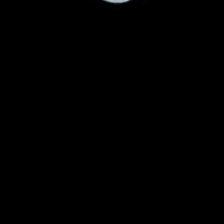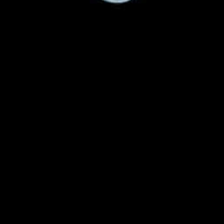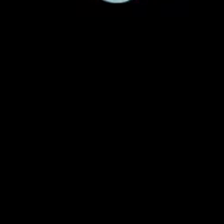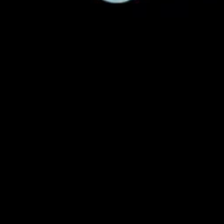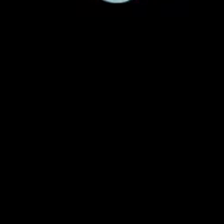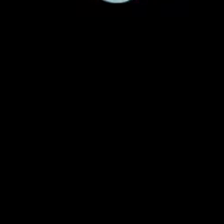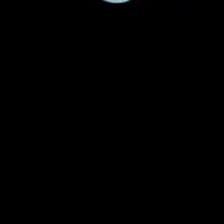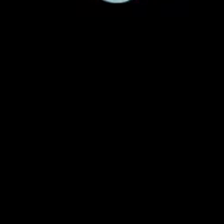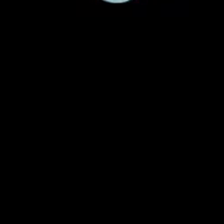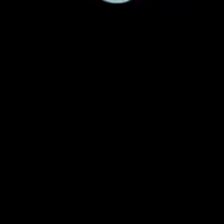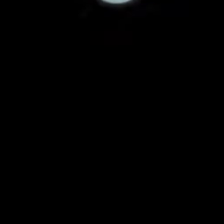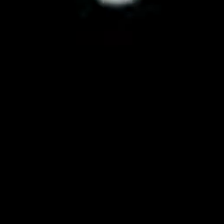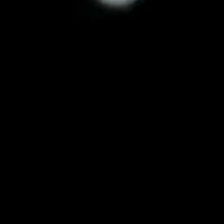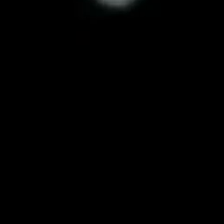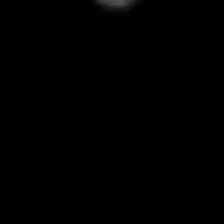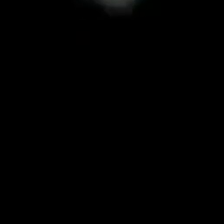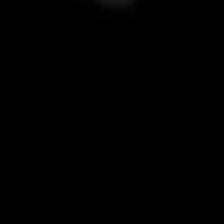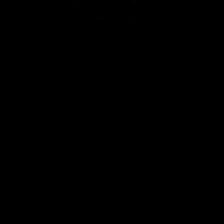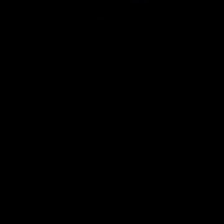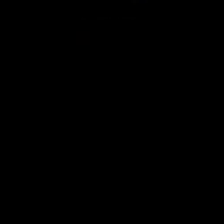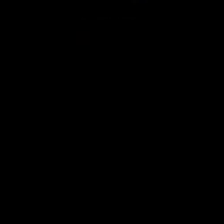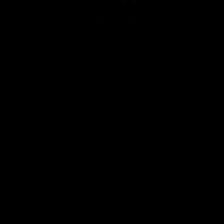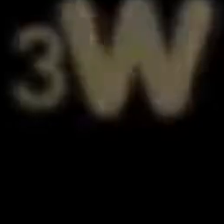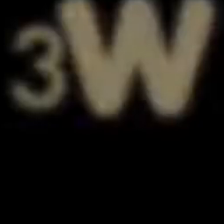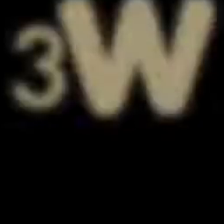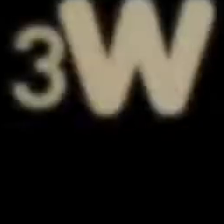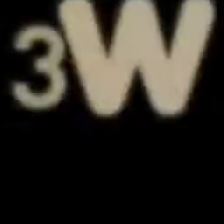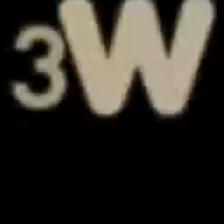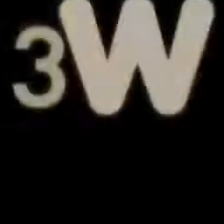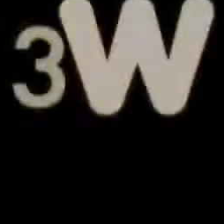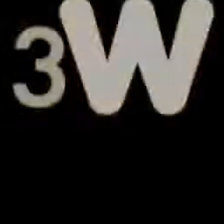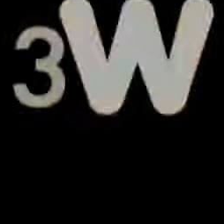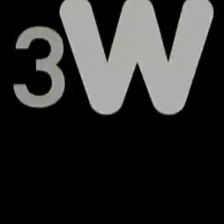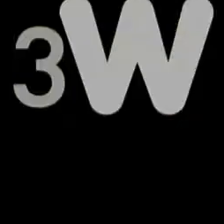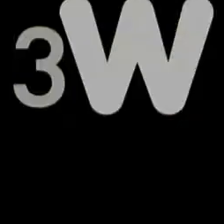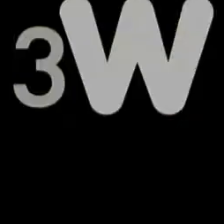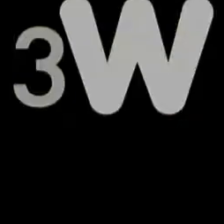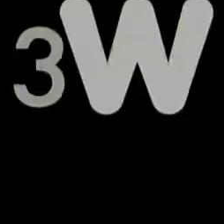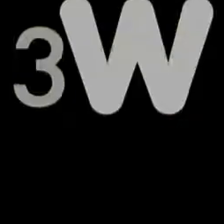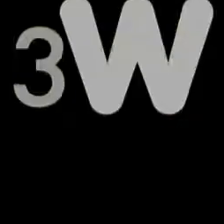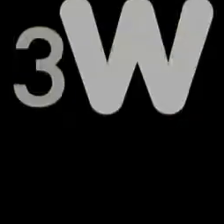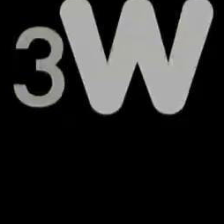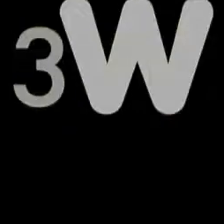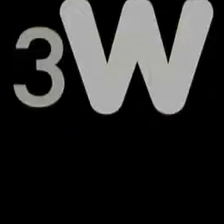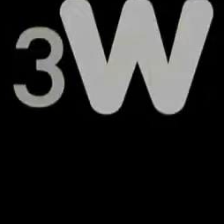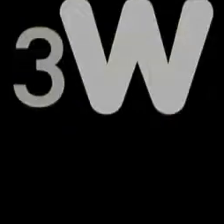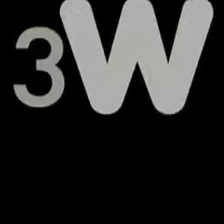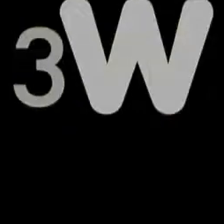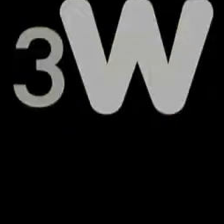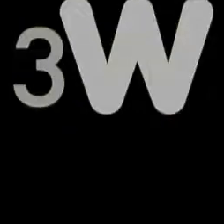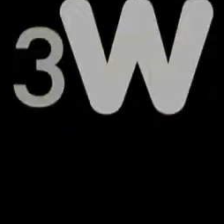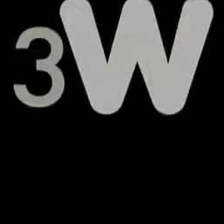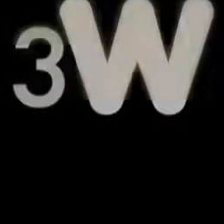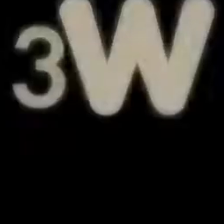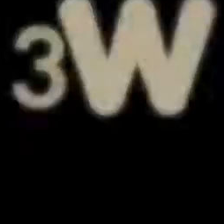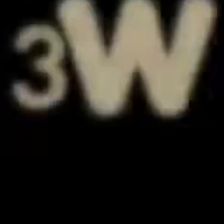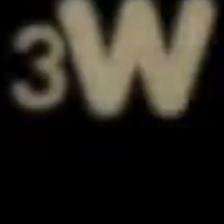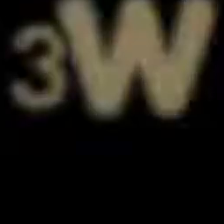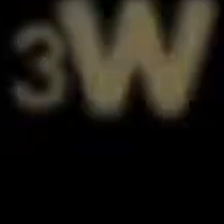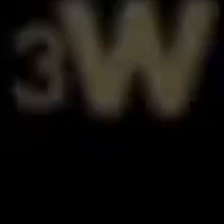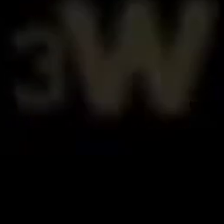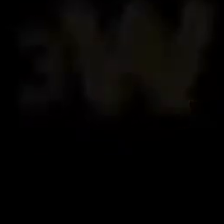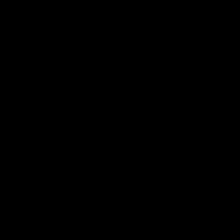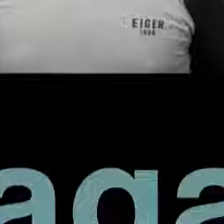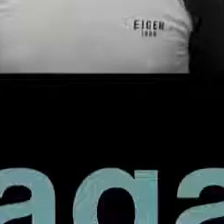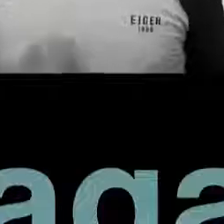sahabat melihat hidup dan 3 wajib wajib Iman wajib amalan